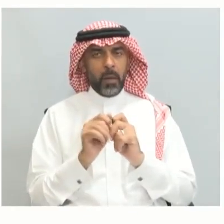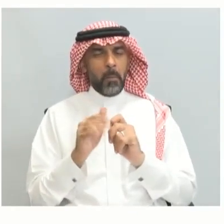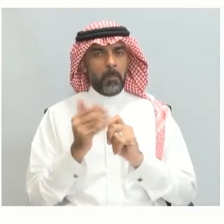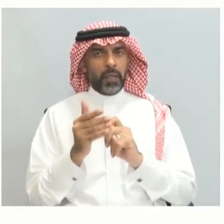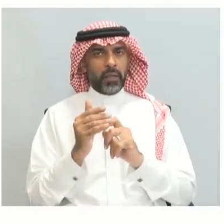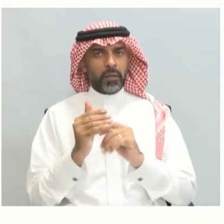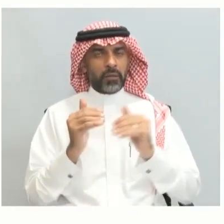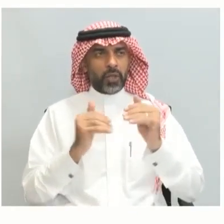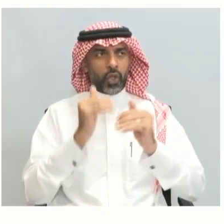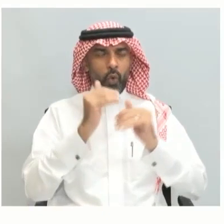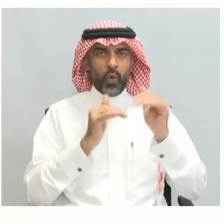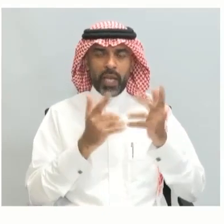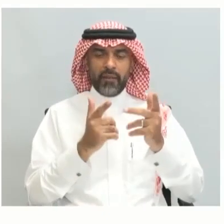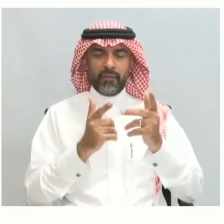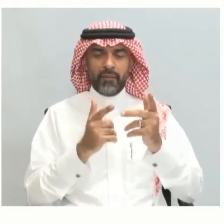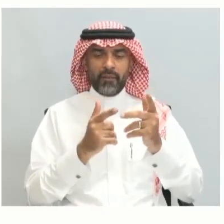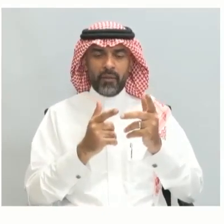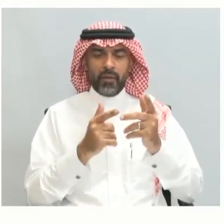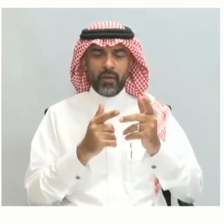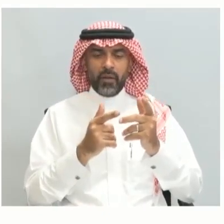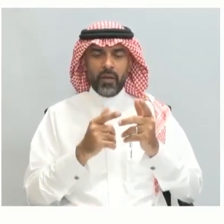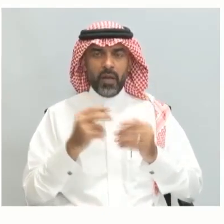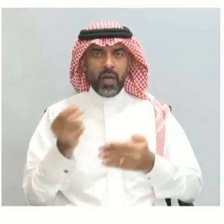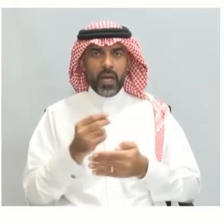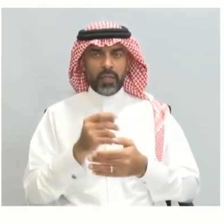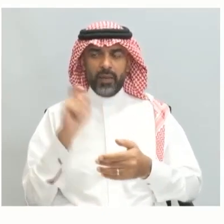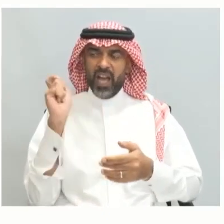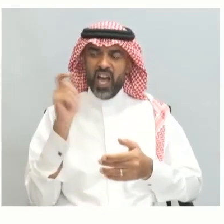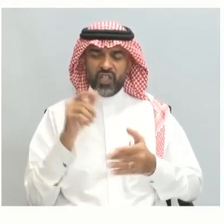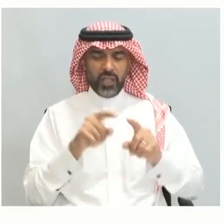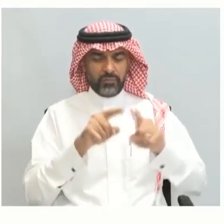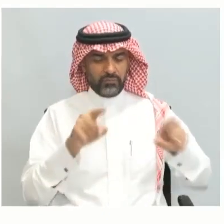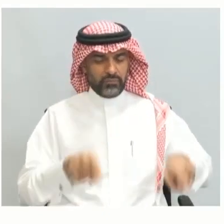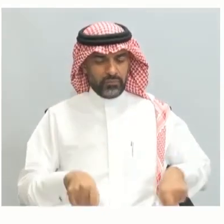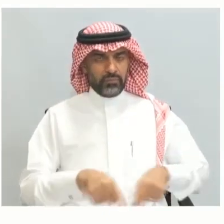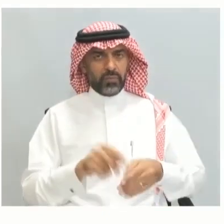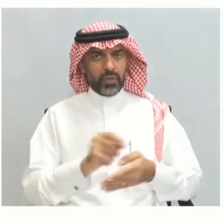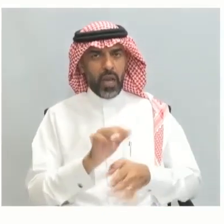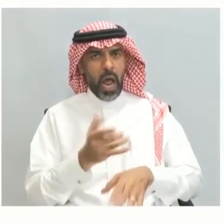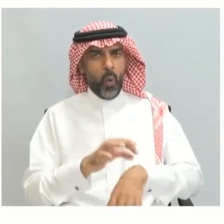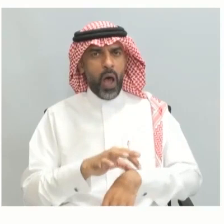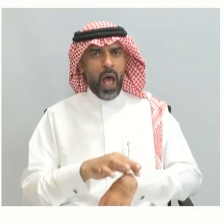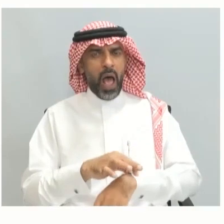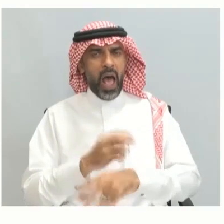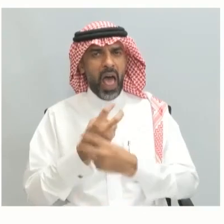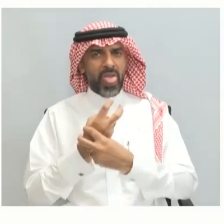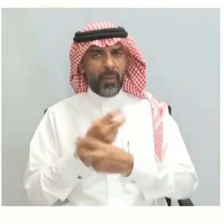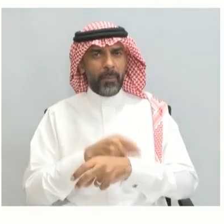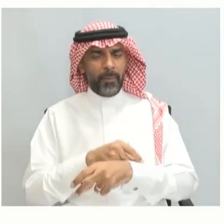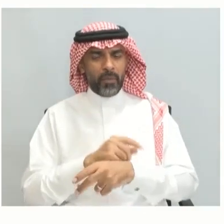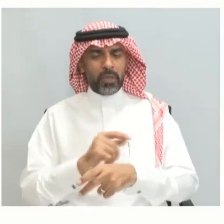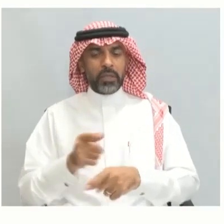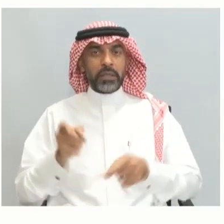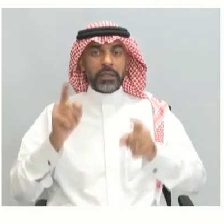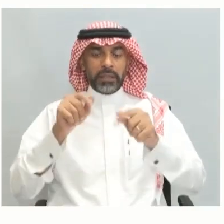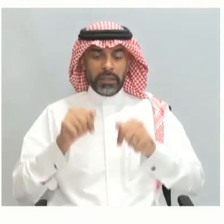بعد ذلك يتطور الى رسم على قطع من الحجر او من الاخشاب او من العظام الى ان اصبحت في الوقت الحاضر